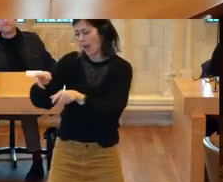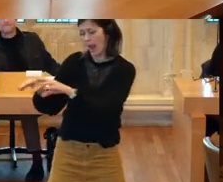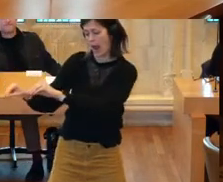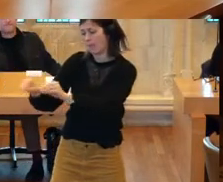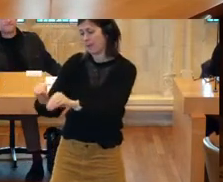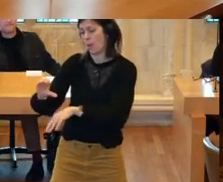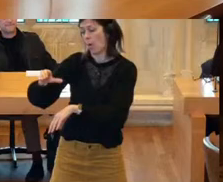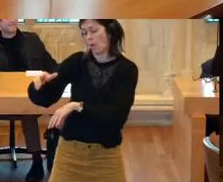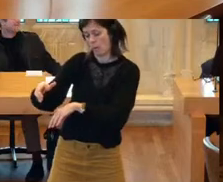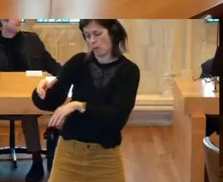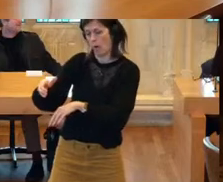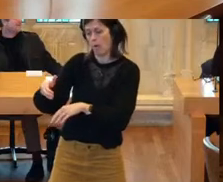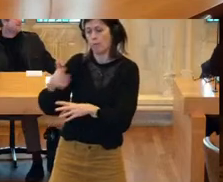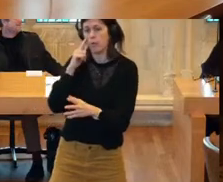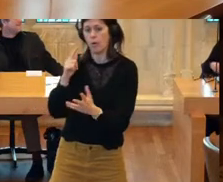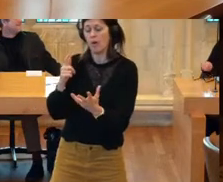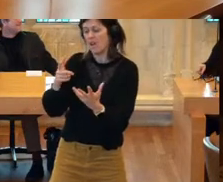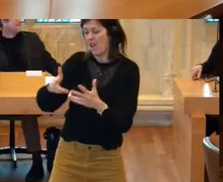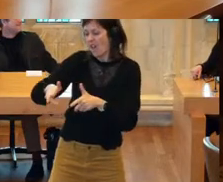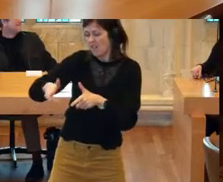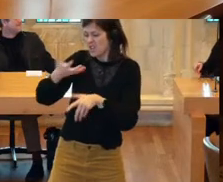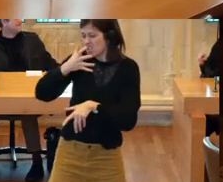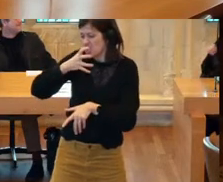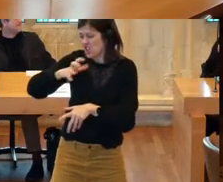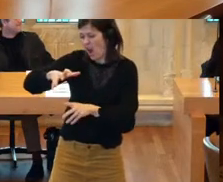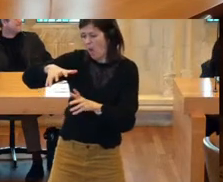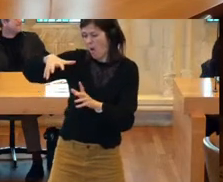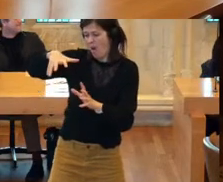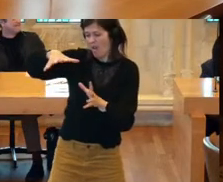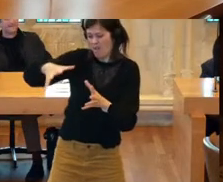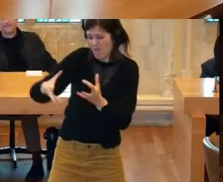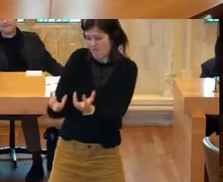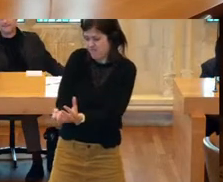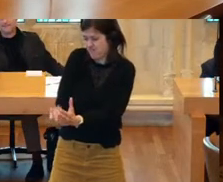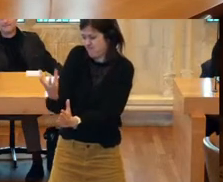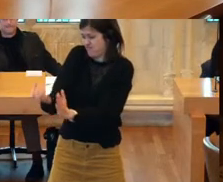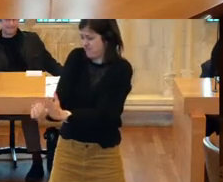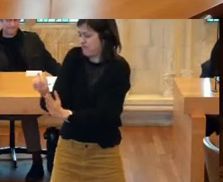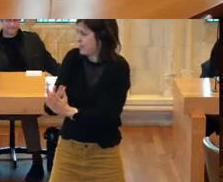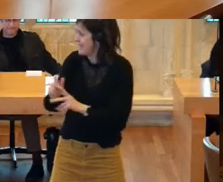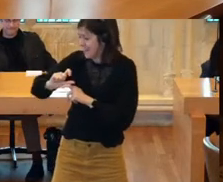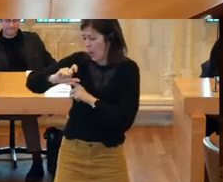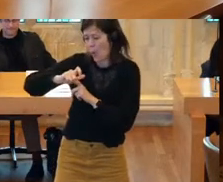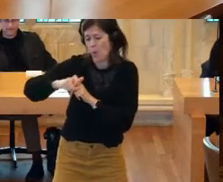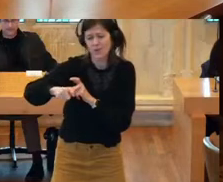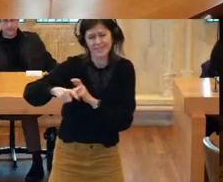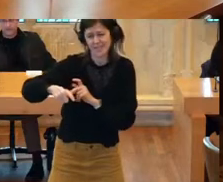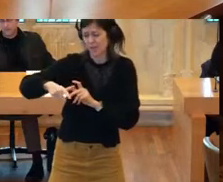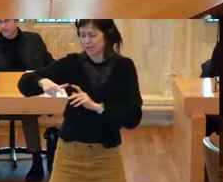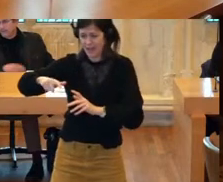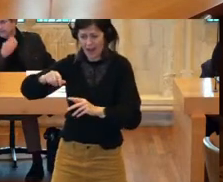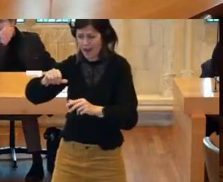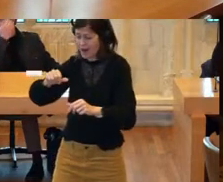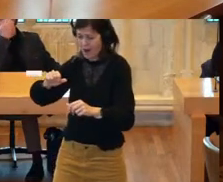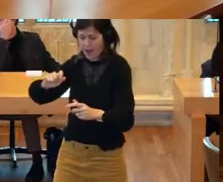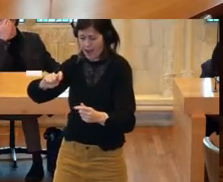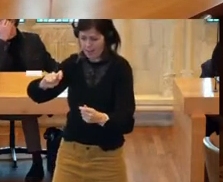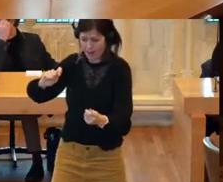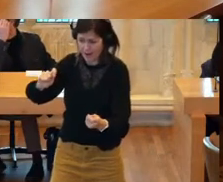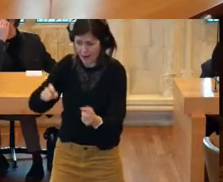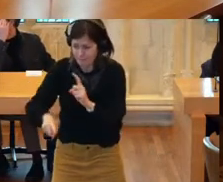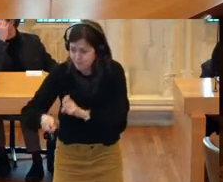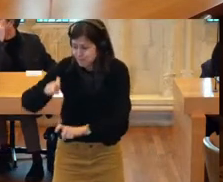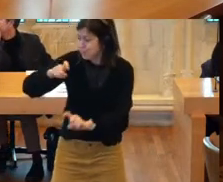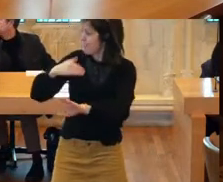Canais avec la création d'îlots de chaleur urbains. Au-delà de ces conséquences majeures, irréversibles et documentées sur Caen et les